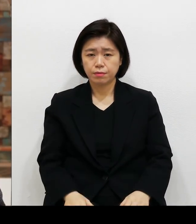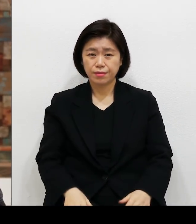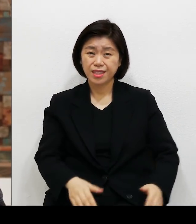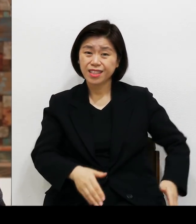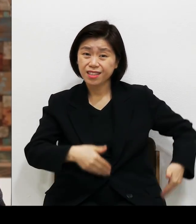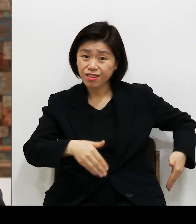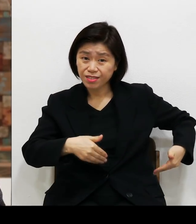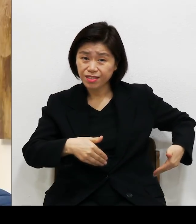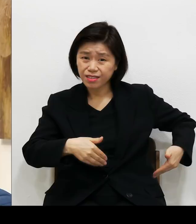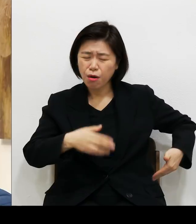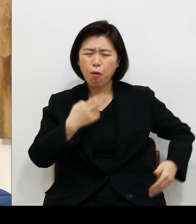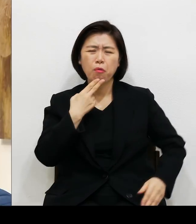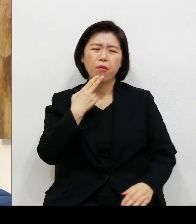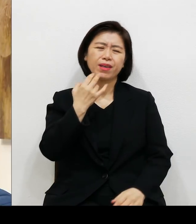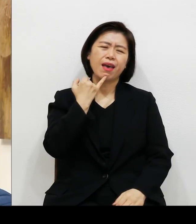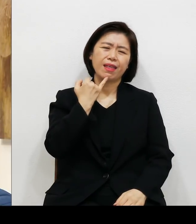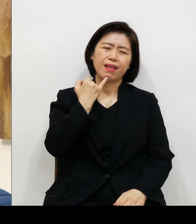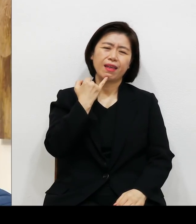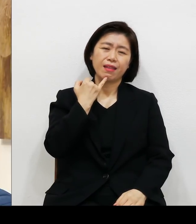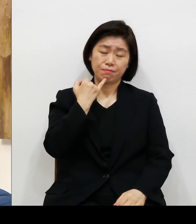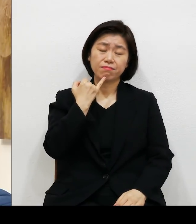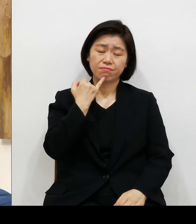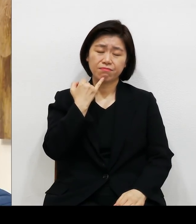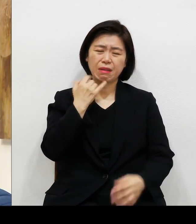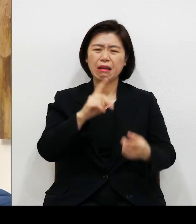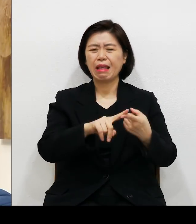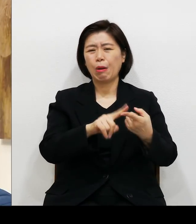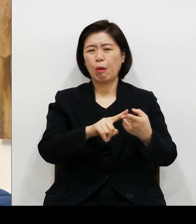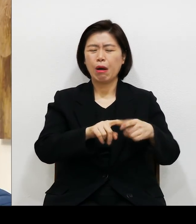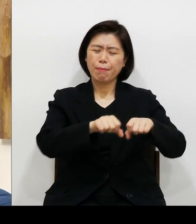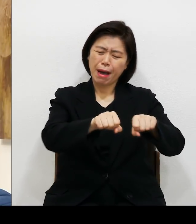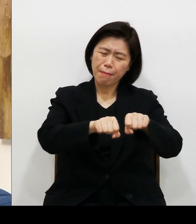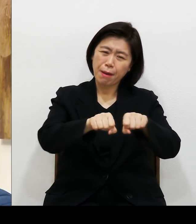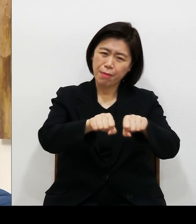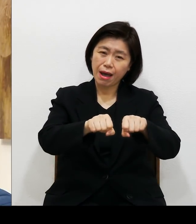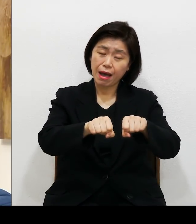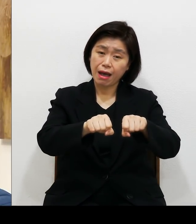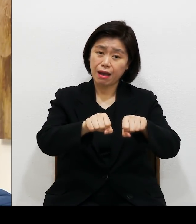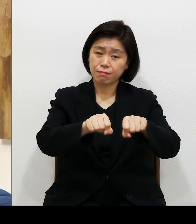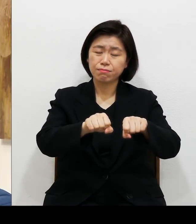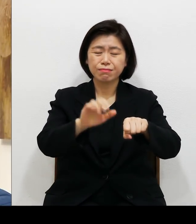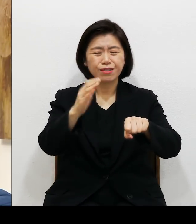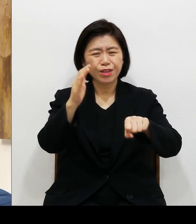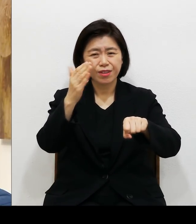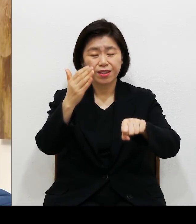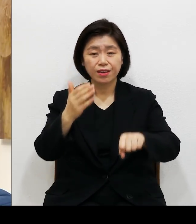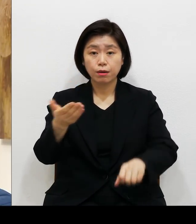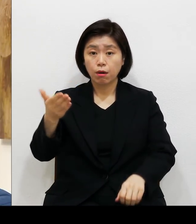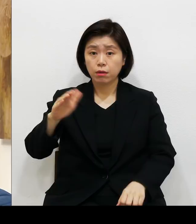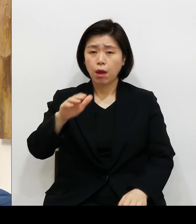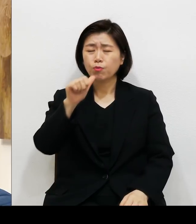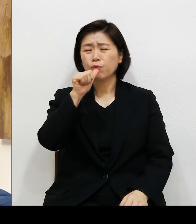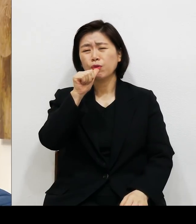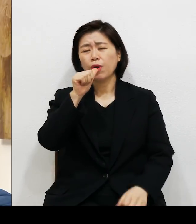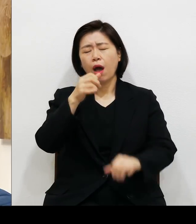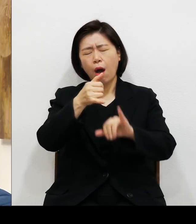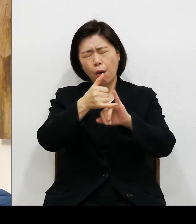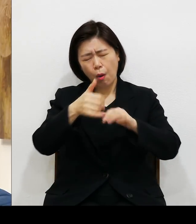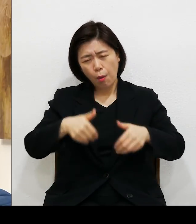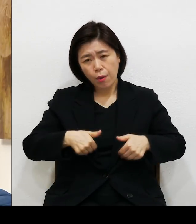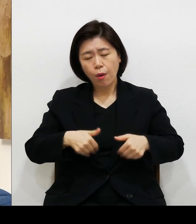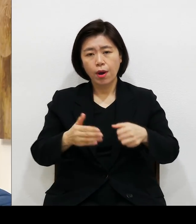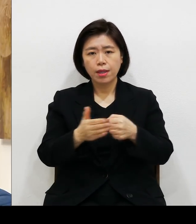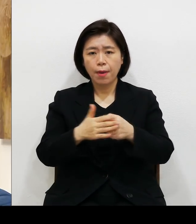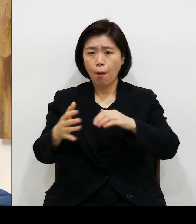기저귀는 뭐 그냥 기저귀 안 입히고 애기가 오줌 싸고 똥 싸면 내가 바로바로 닦으면 되니까 기저귀는 놔두더라도 분유라도